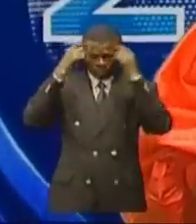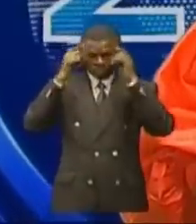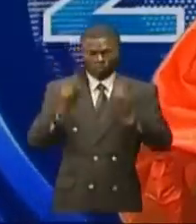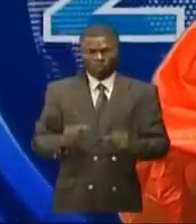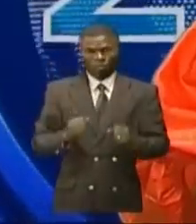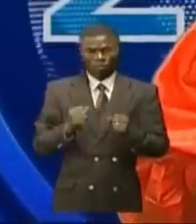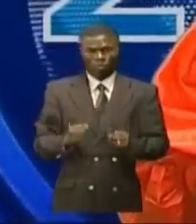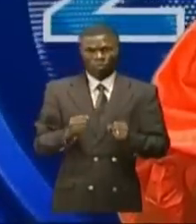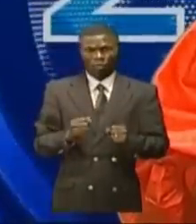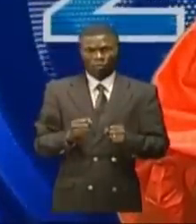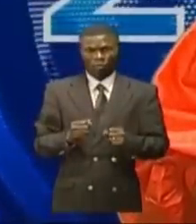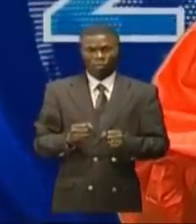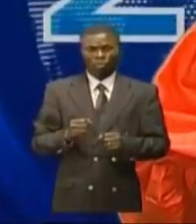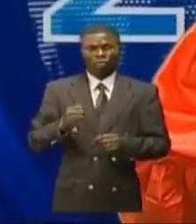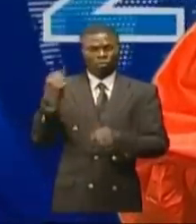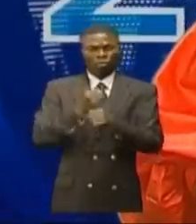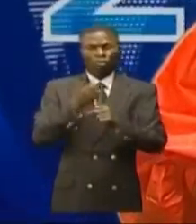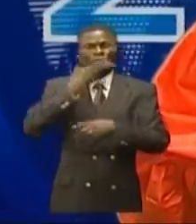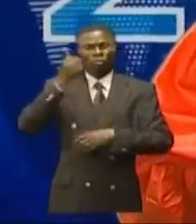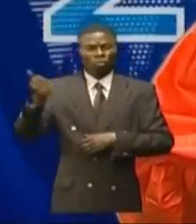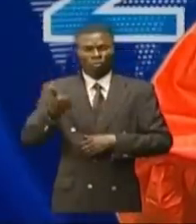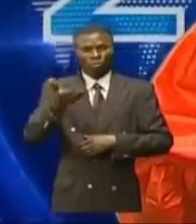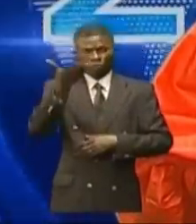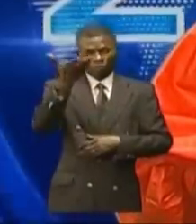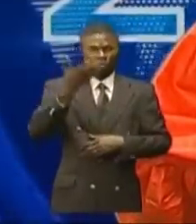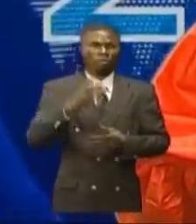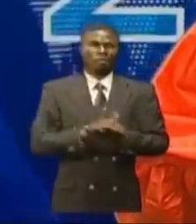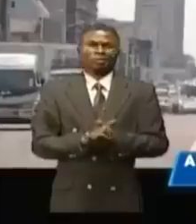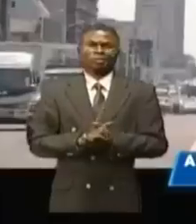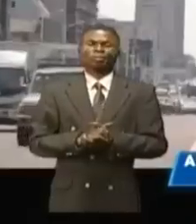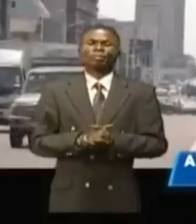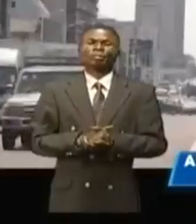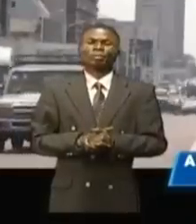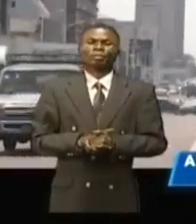détermination et son savoir-faire. Emmanuela Commissaire.